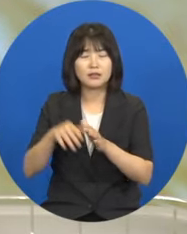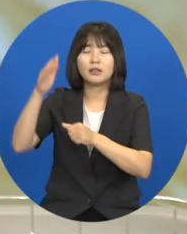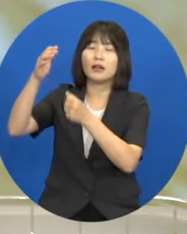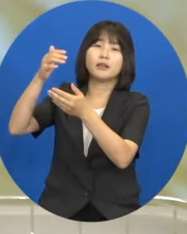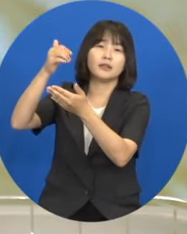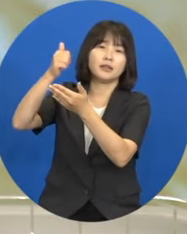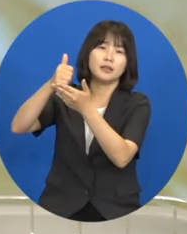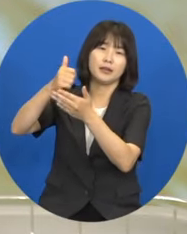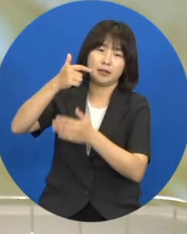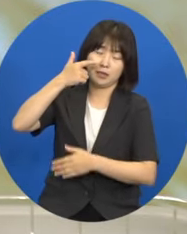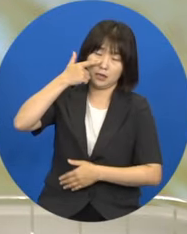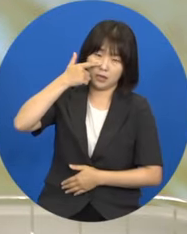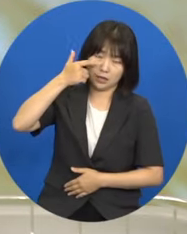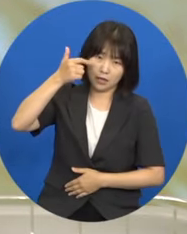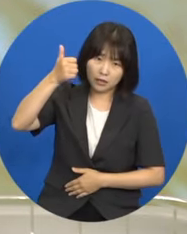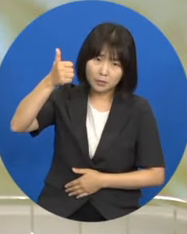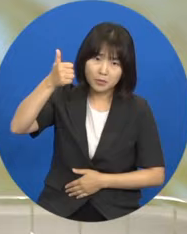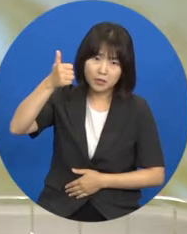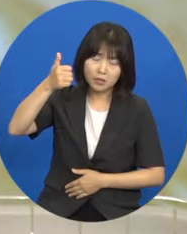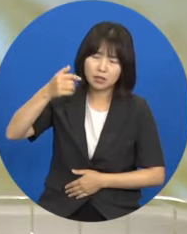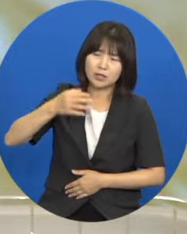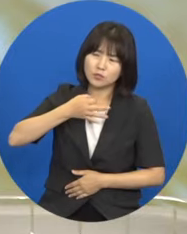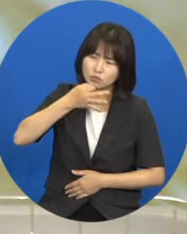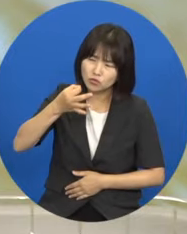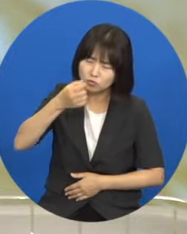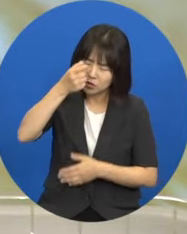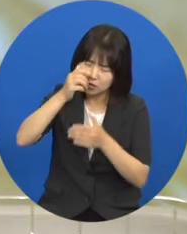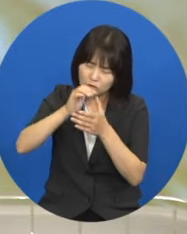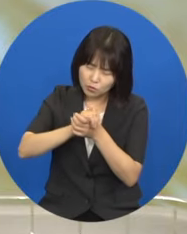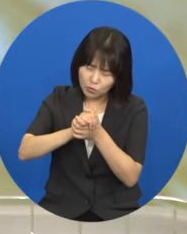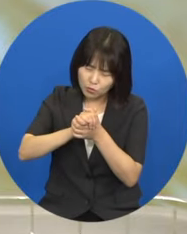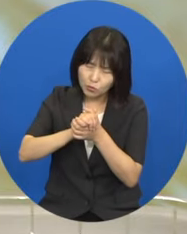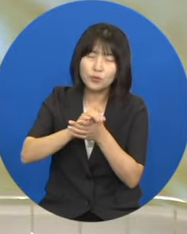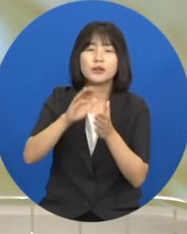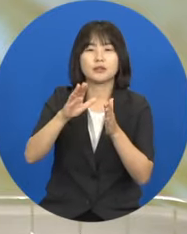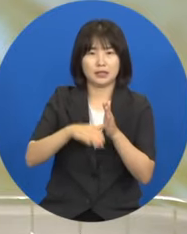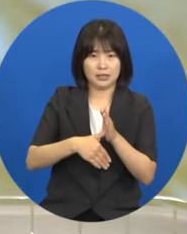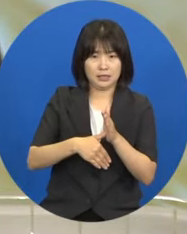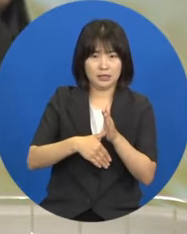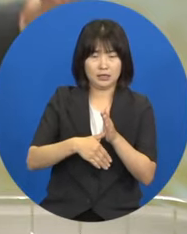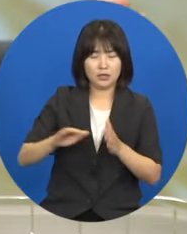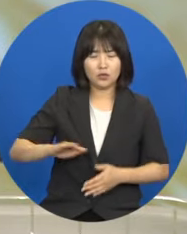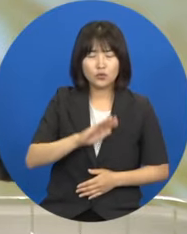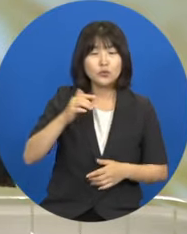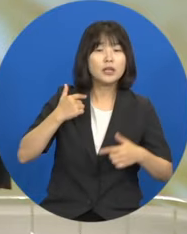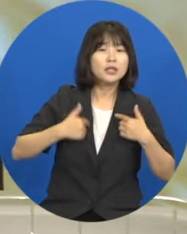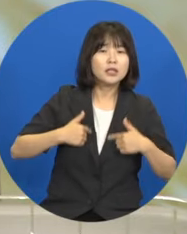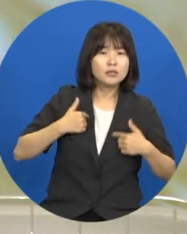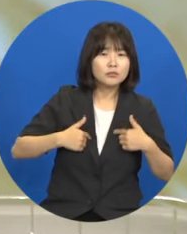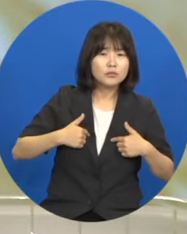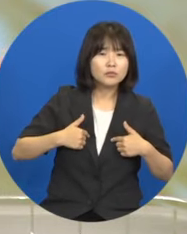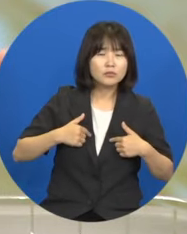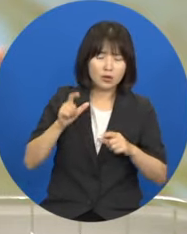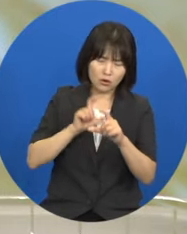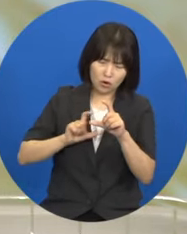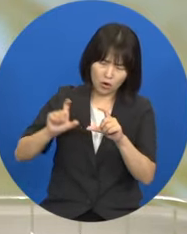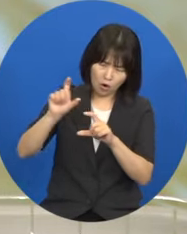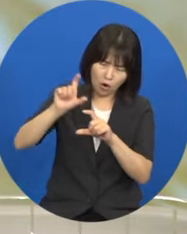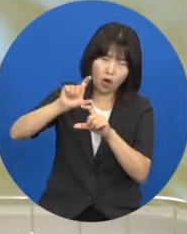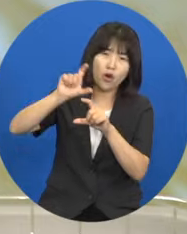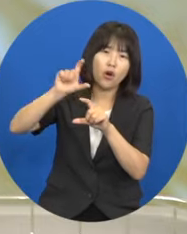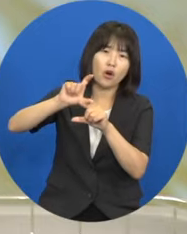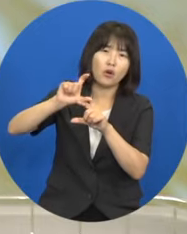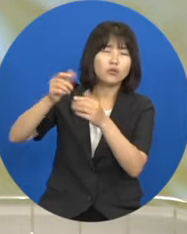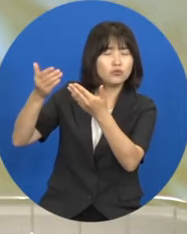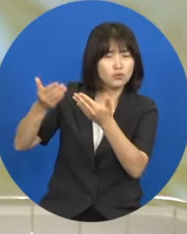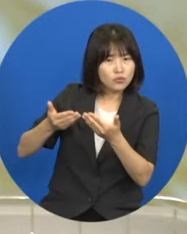하나님 아빠, 아버지라 부르며 기도하는 순간 우리의 기쁨을 더없이 배로 증가시켜 주실 것이고